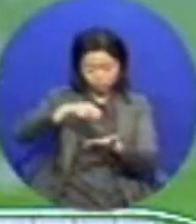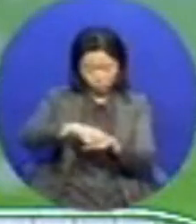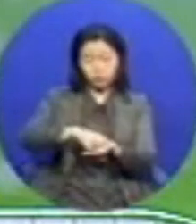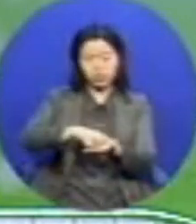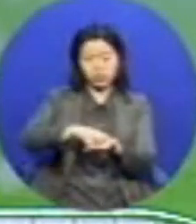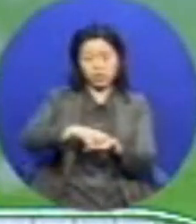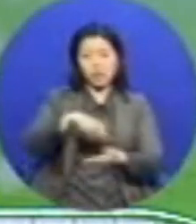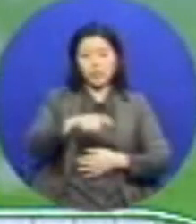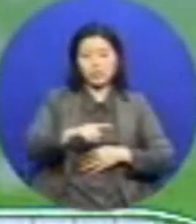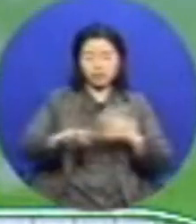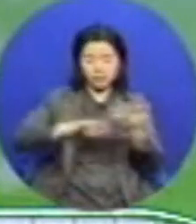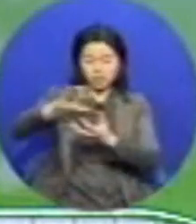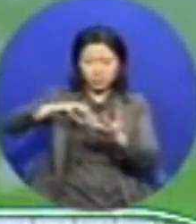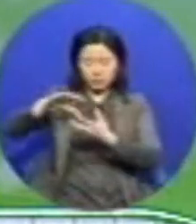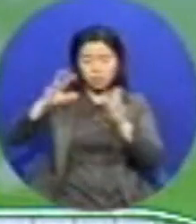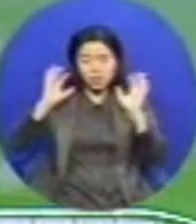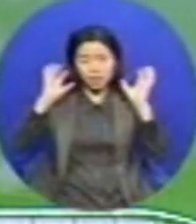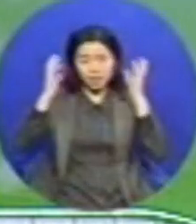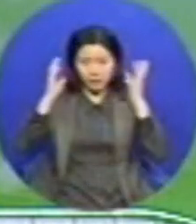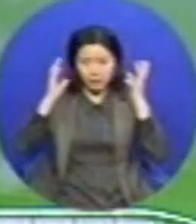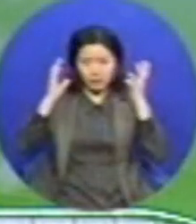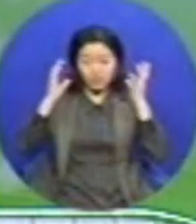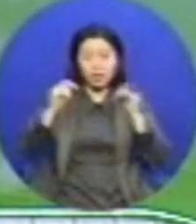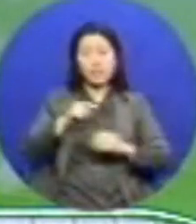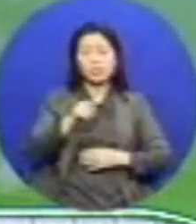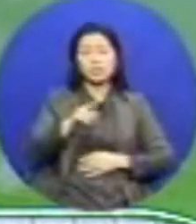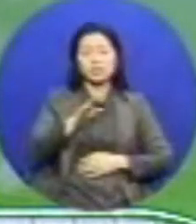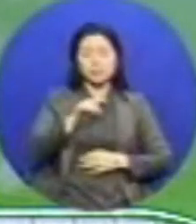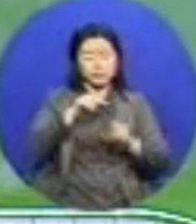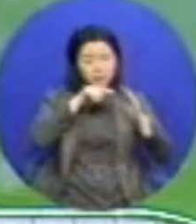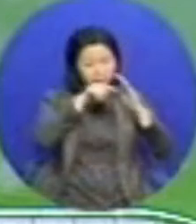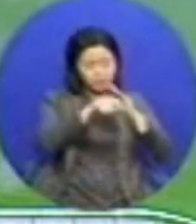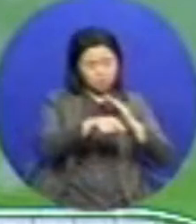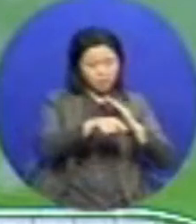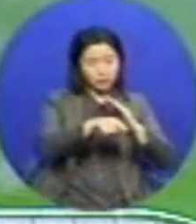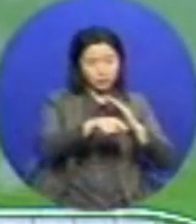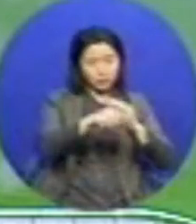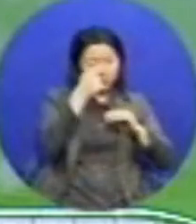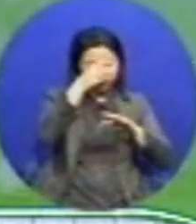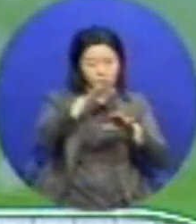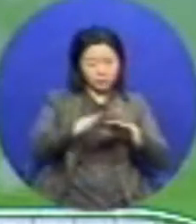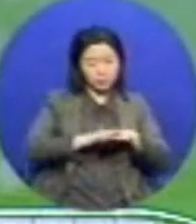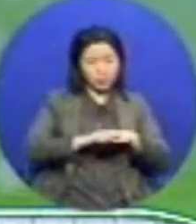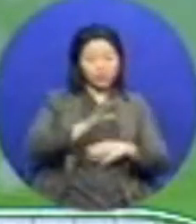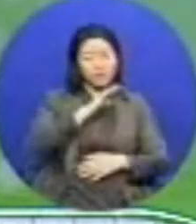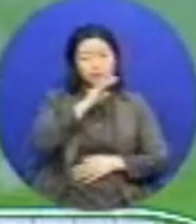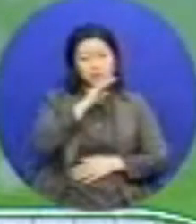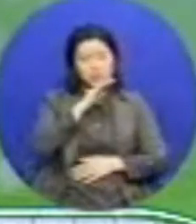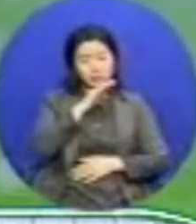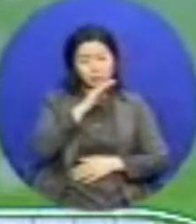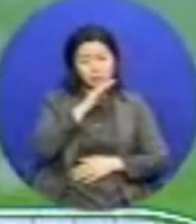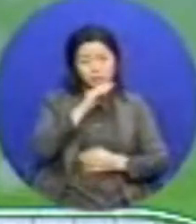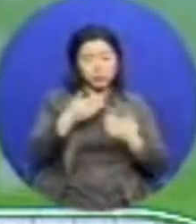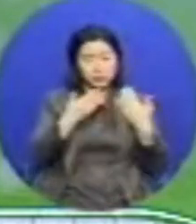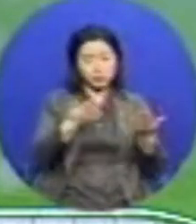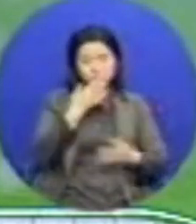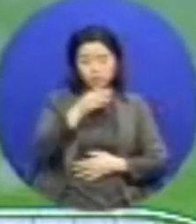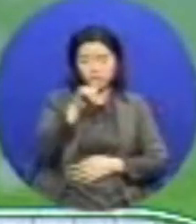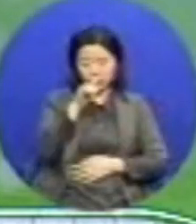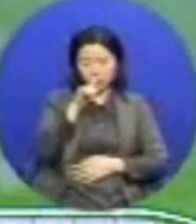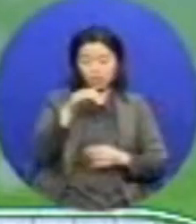산만한 아이 이 아이가 심방예배 라도 제대로 드릴까 전도사를 알아보기